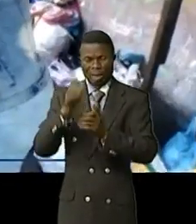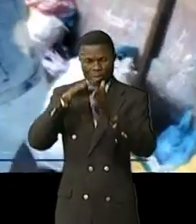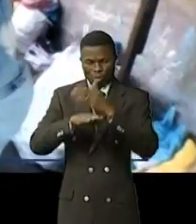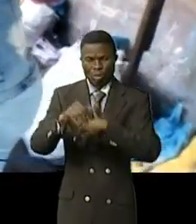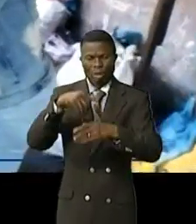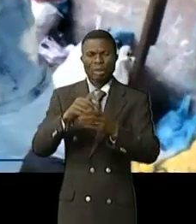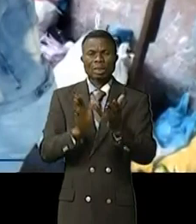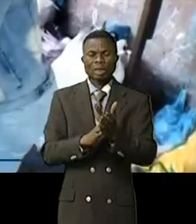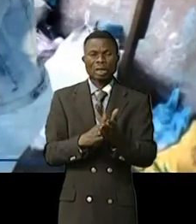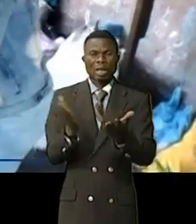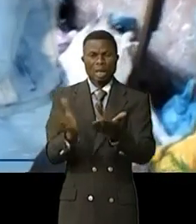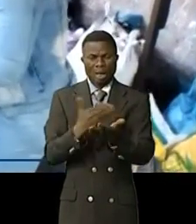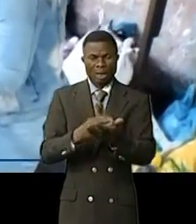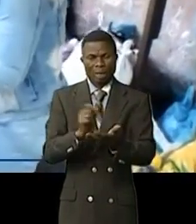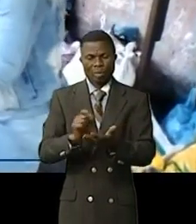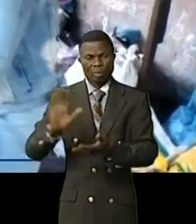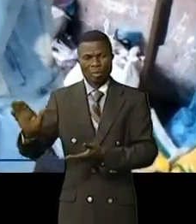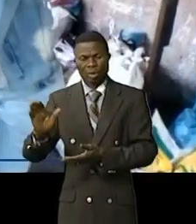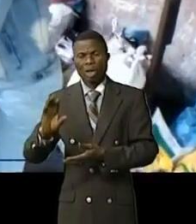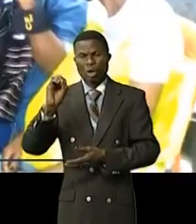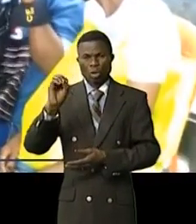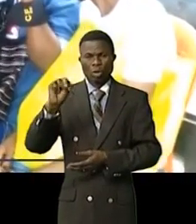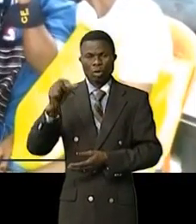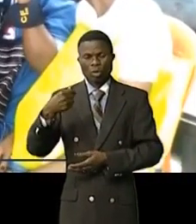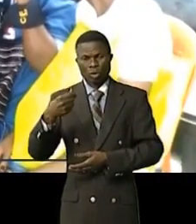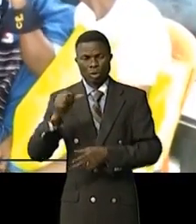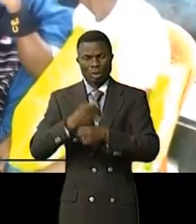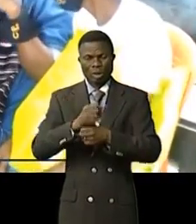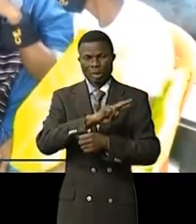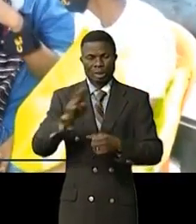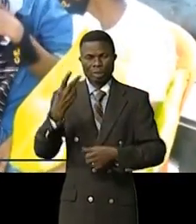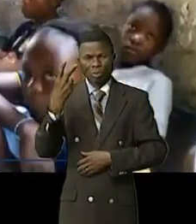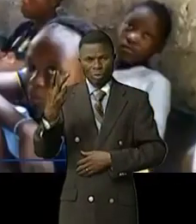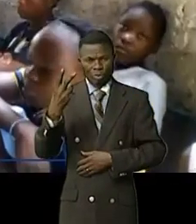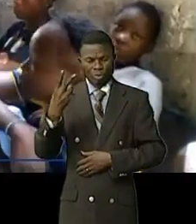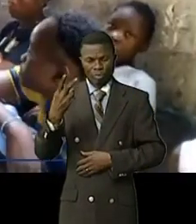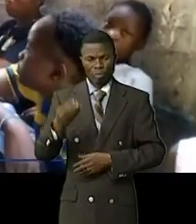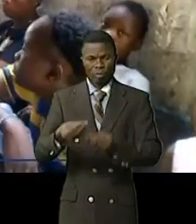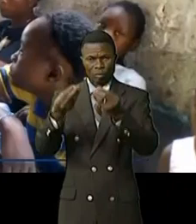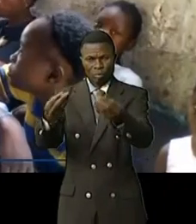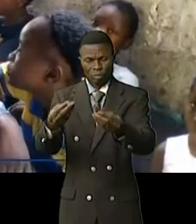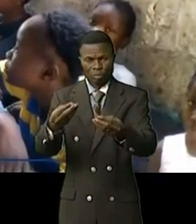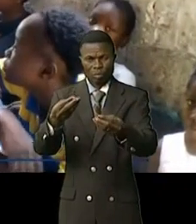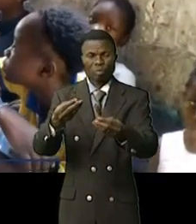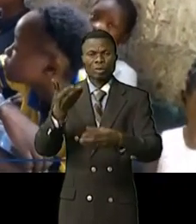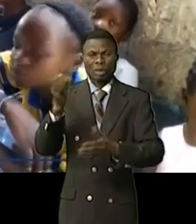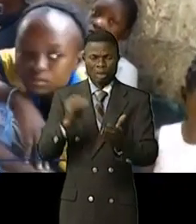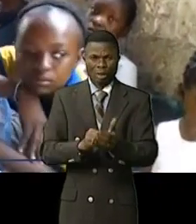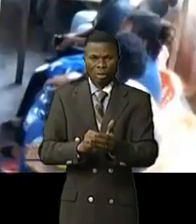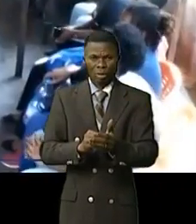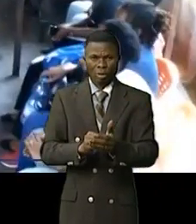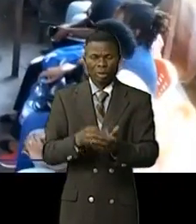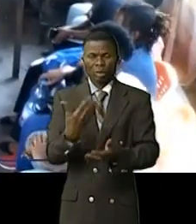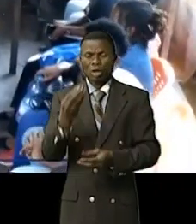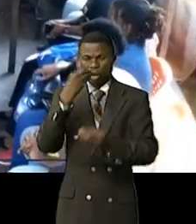Au-delà des fournitures scolaires, Cri des Femmes, créé depuis 2002, a ramené également dans sa gibecière des